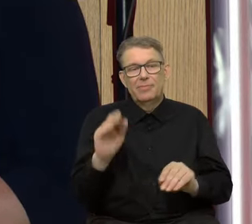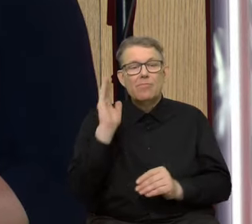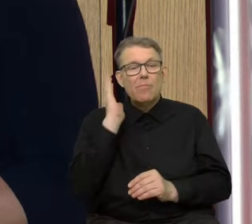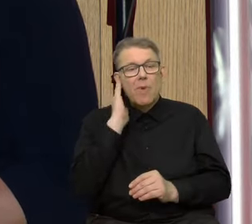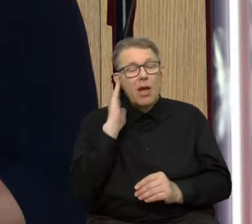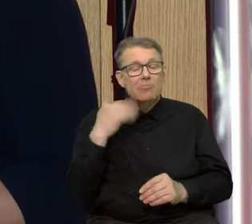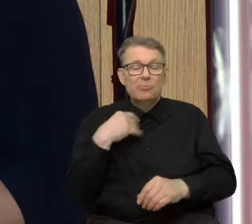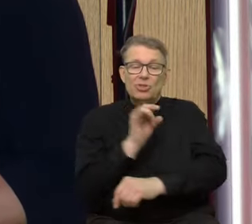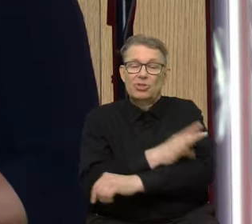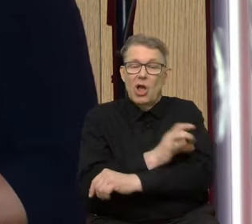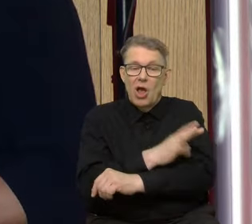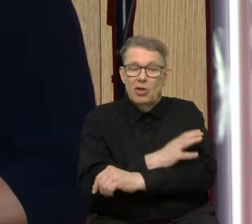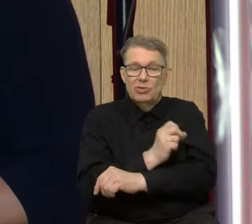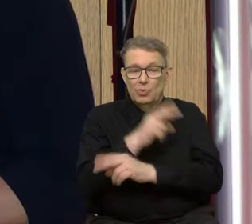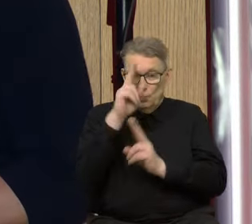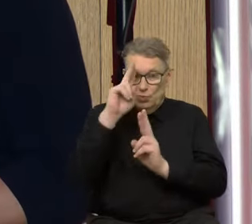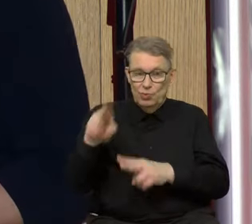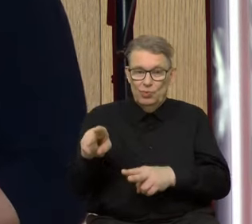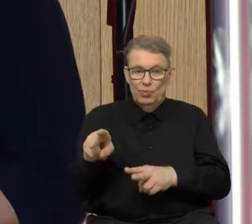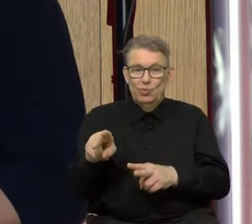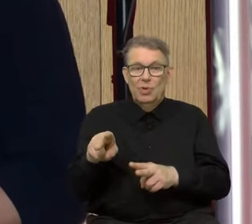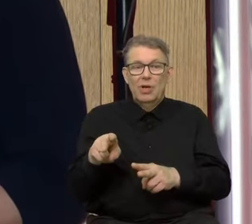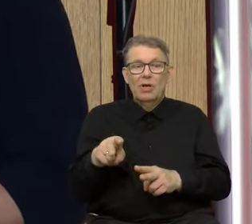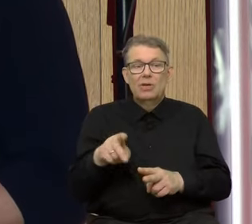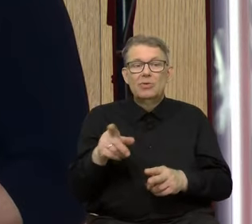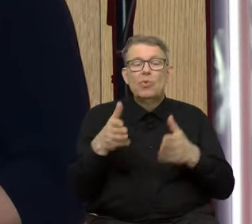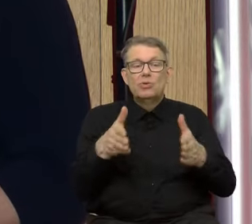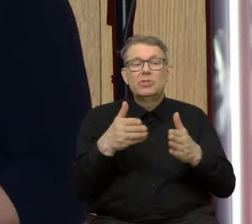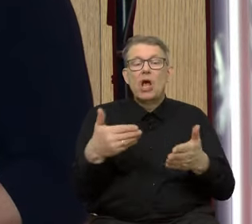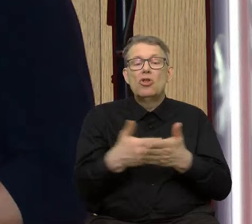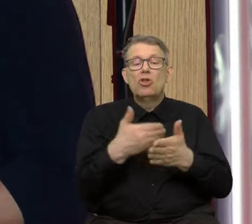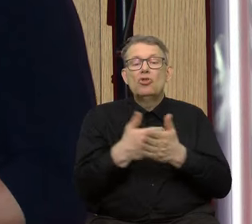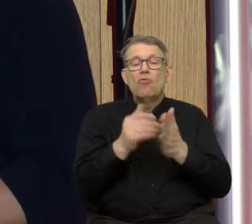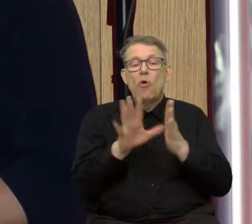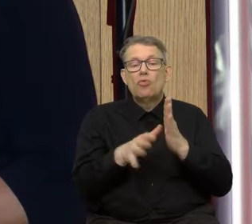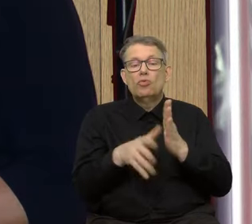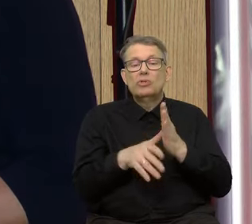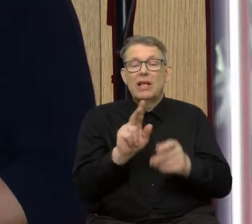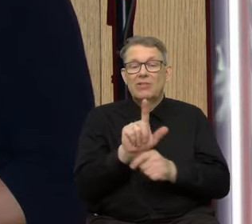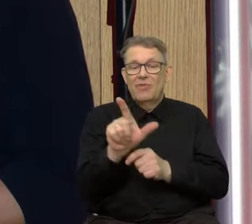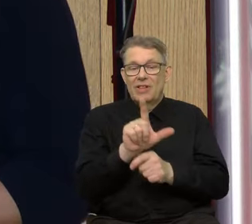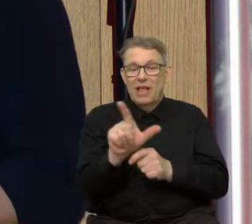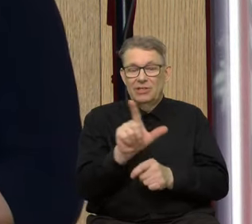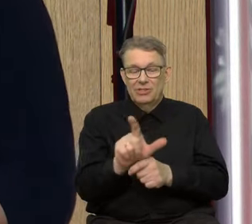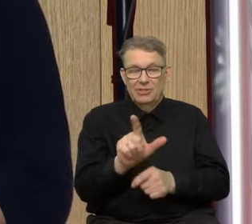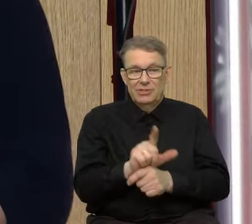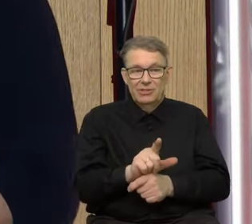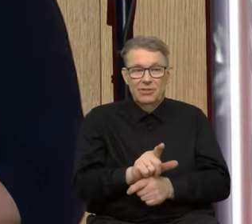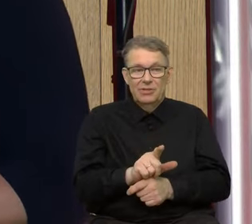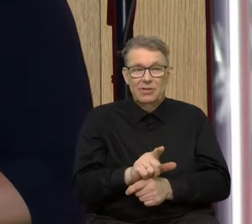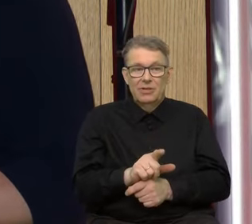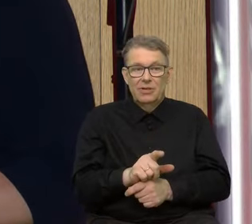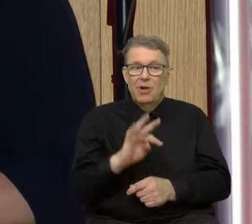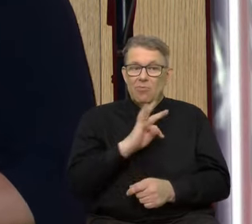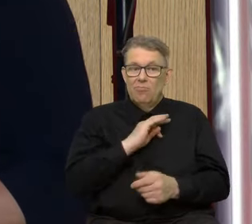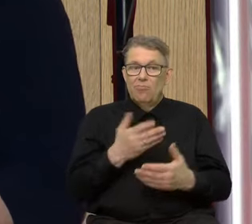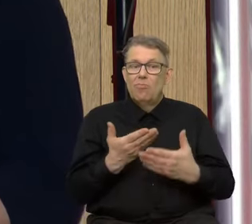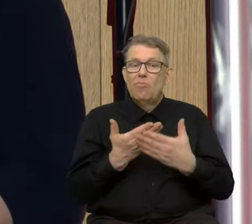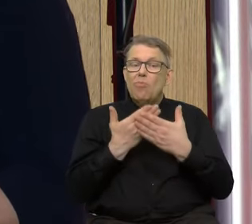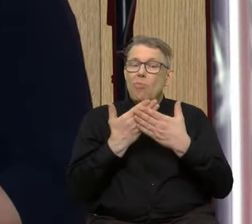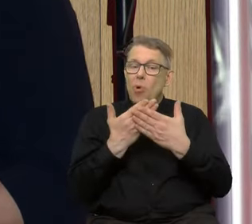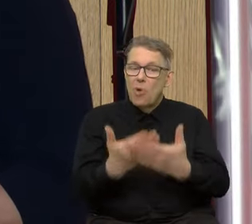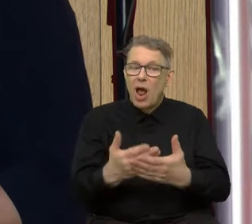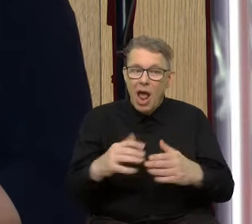Zamieszkałam u cioci na stacji przy Nowogródzkiej 12. Na moją propozycję, byśmy z